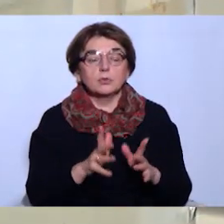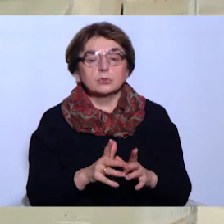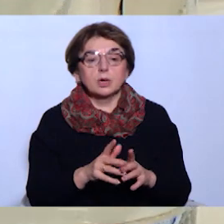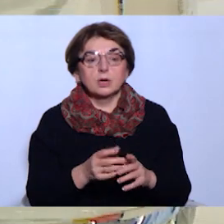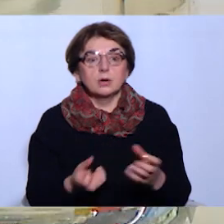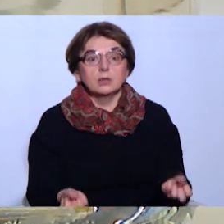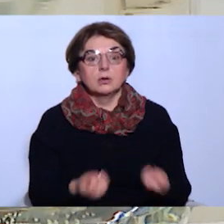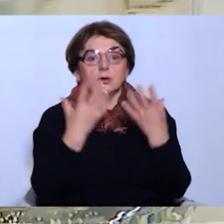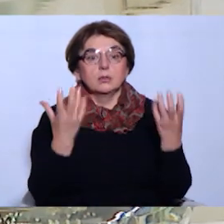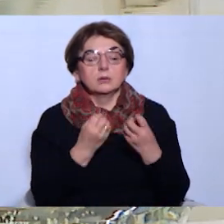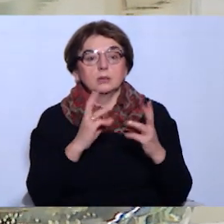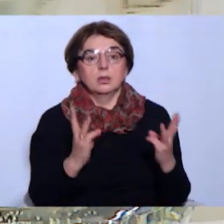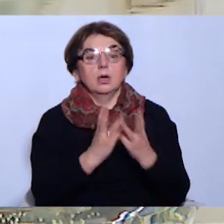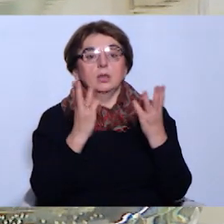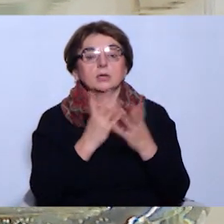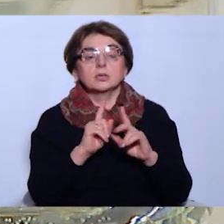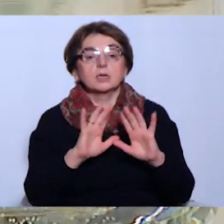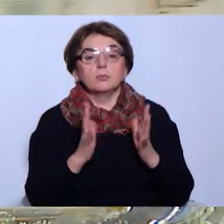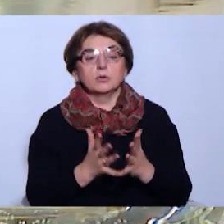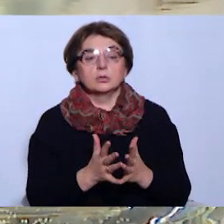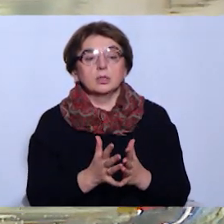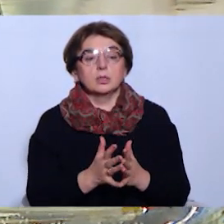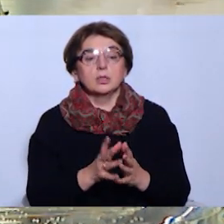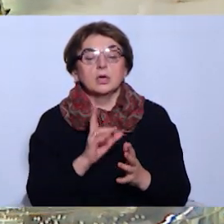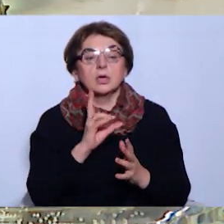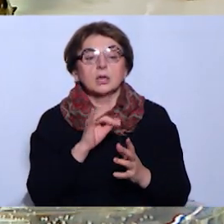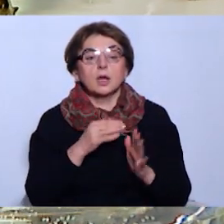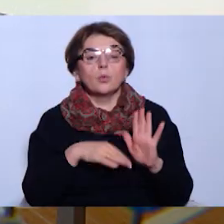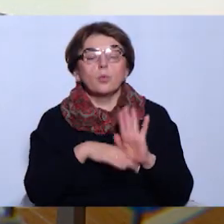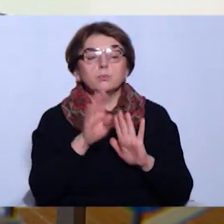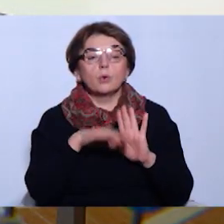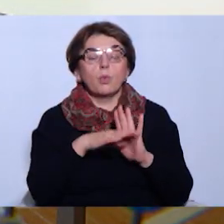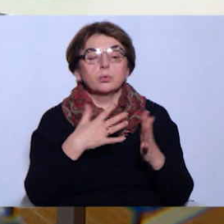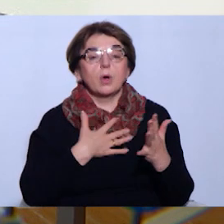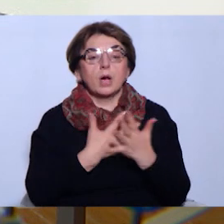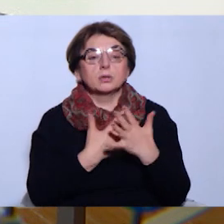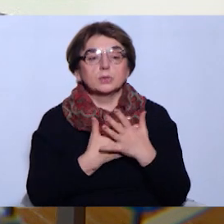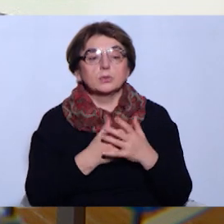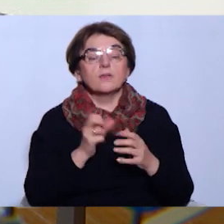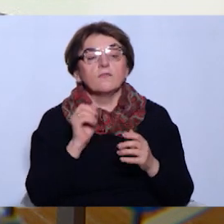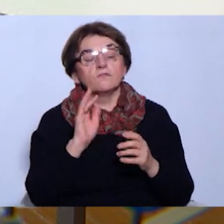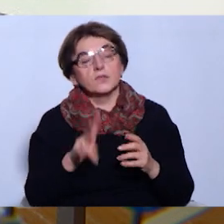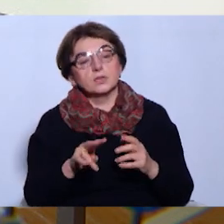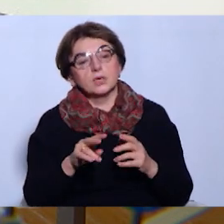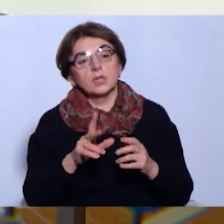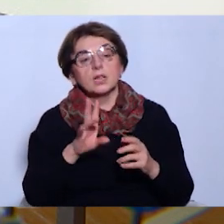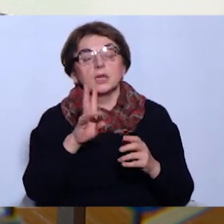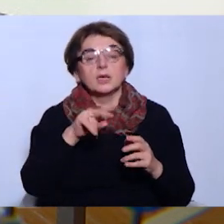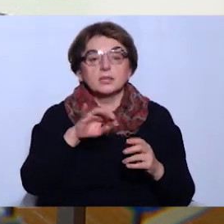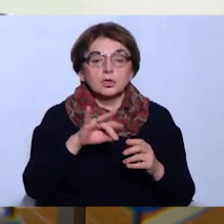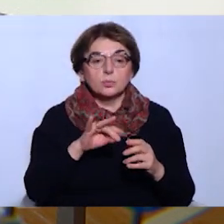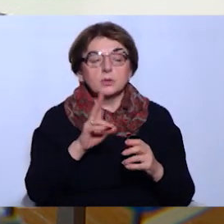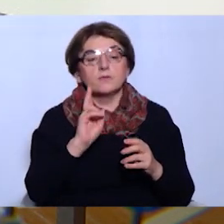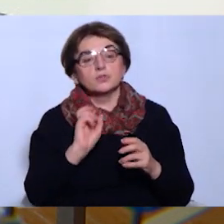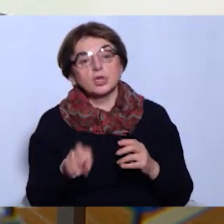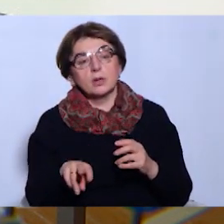Აი, ხედავთ, რომ მას უკვე ალიც გაუჭდა, ანუ ეს იმას ნიშნავს, რომ კალიუმი ბევრად აქტიურია, ვიდრე ლითიუმი და ნატრიუმი.